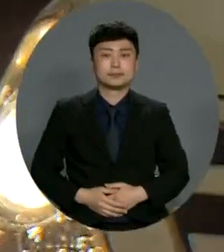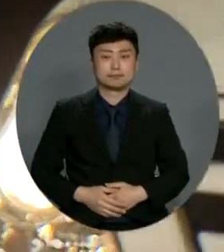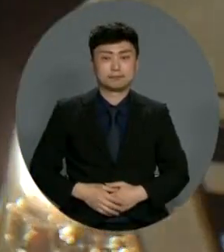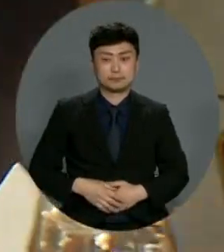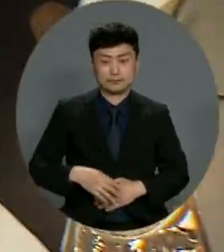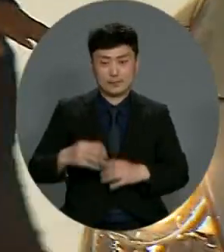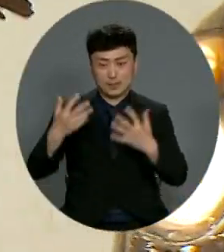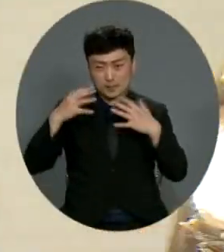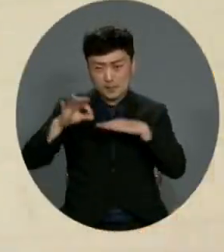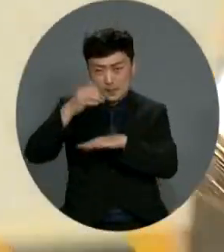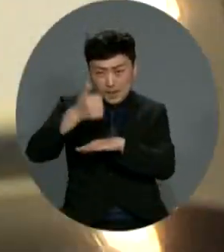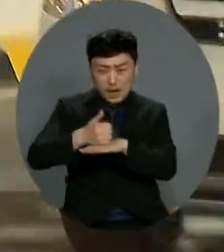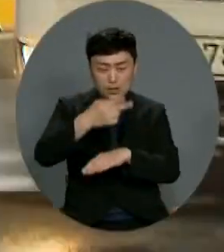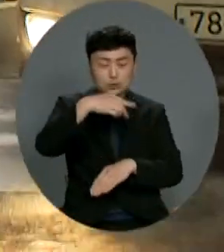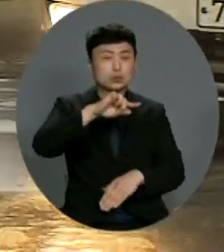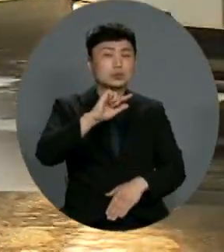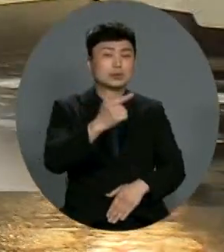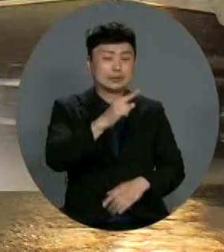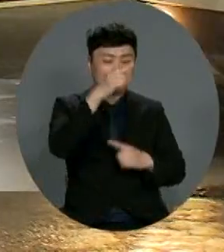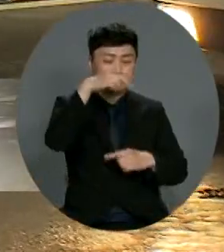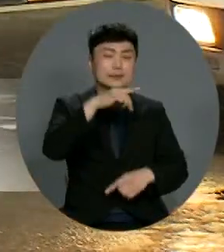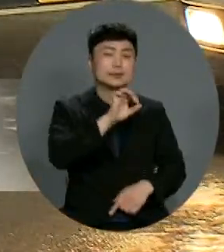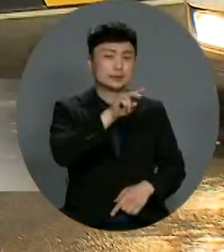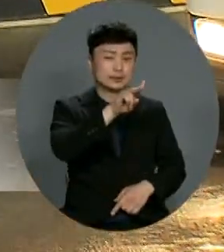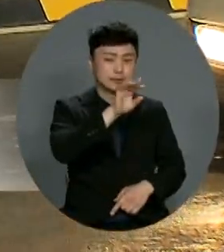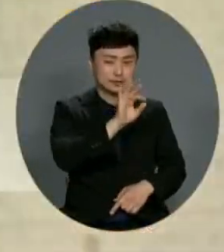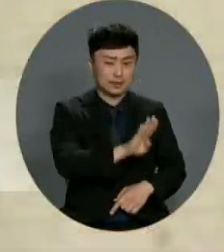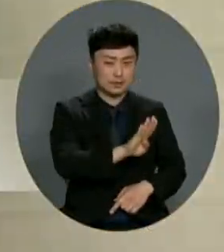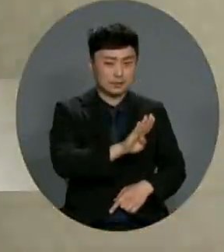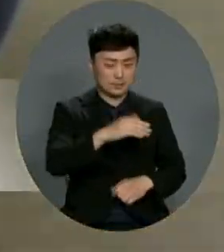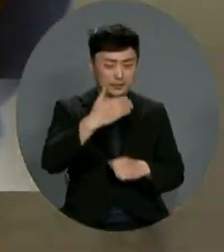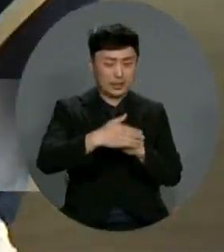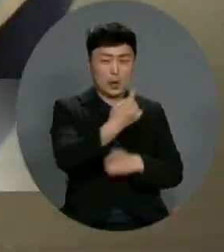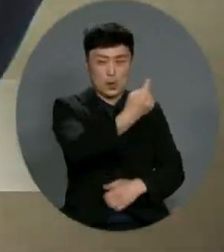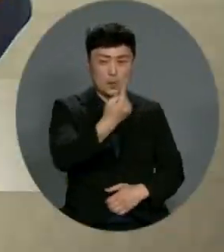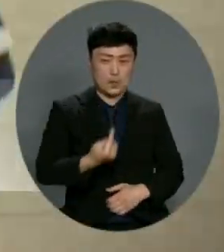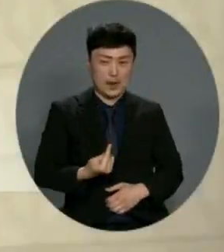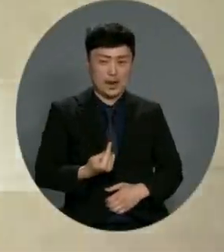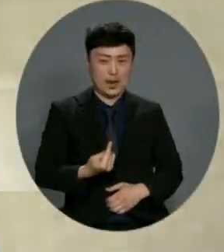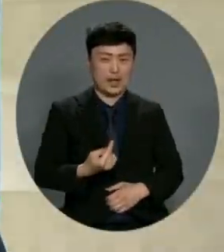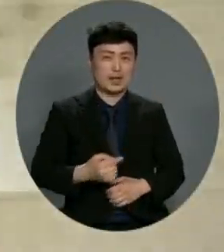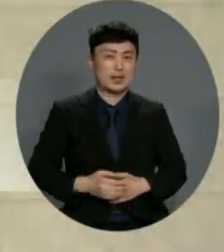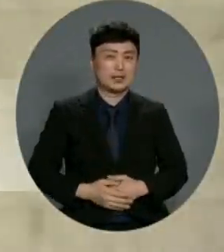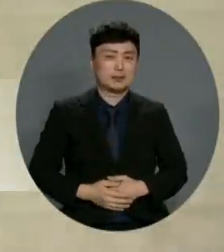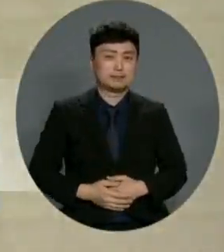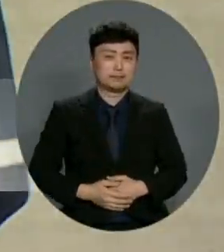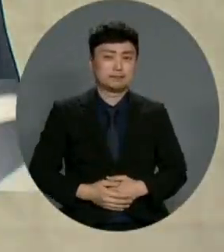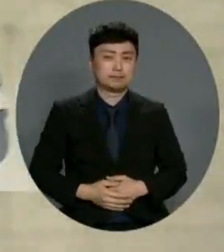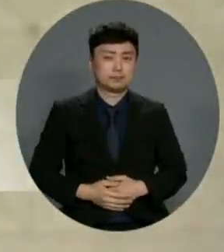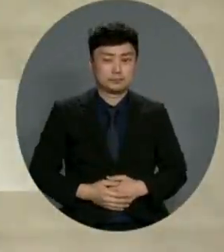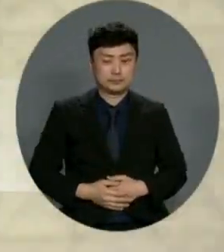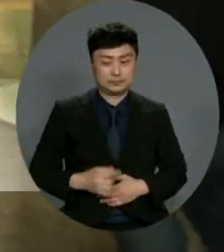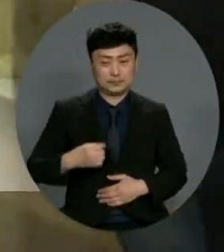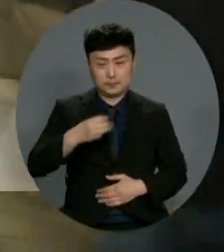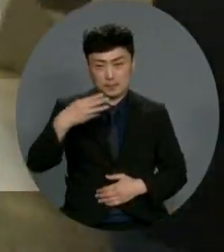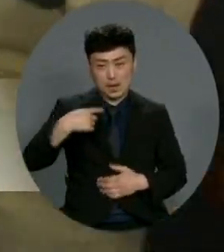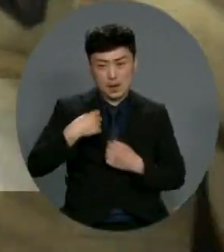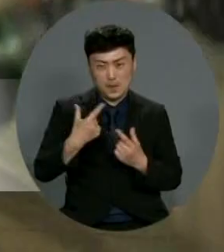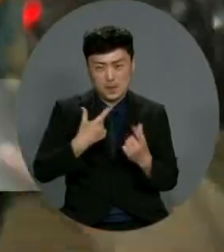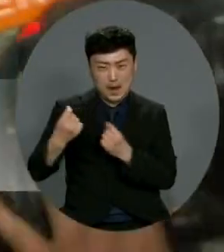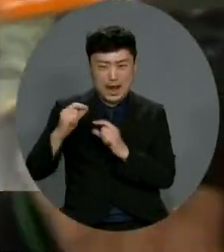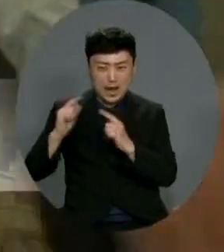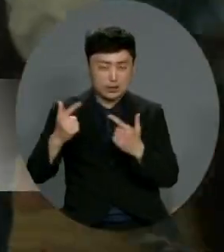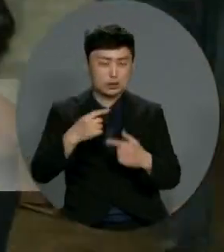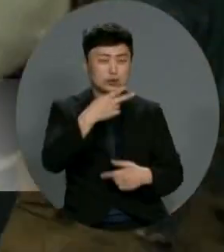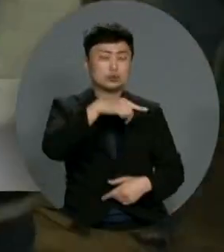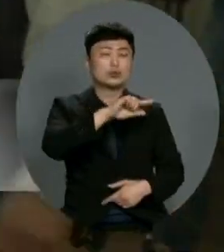라이온킹 이승엽 두산 감독이 삼성의 홈구장 라이온즈 파크를 찾았습니다. 늘 익숙하던 삼성 유니폼이 아닌 두산